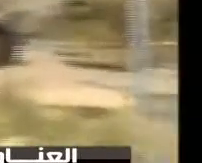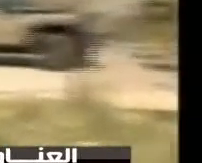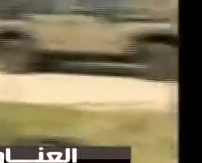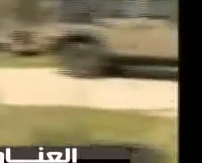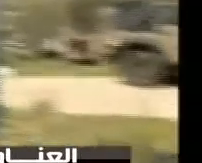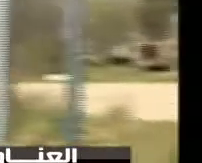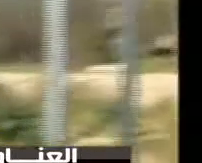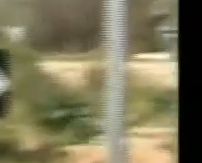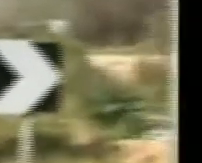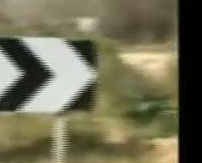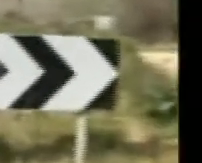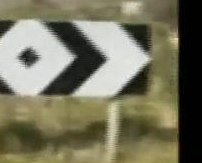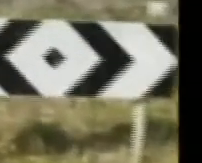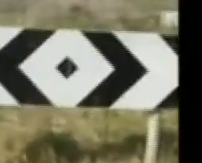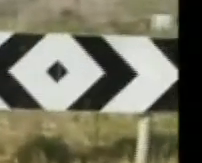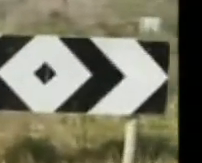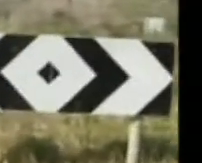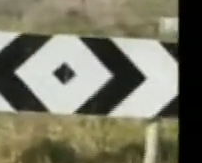قتلى.